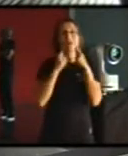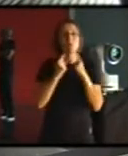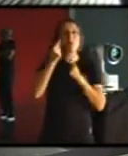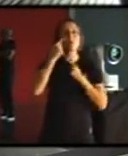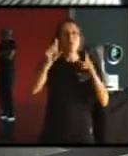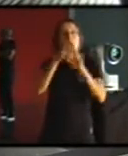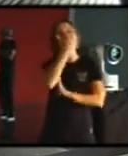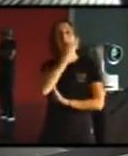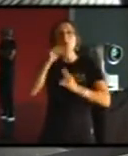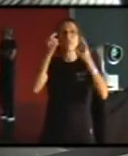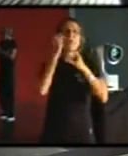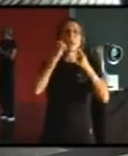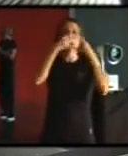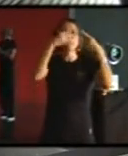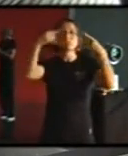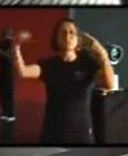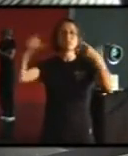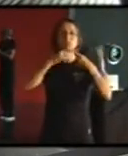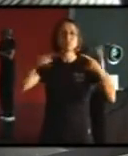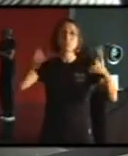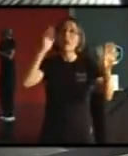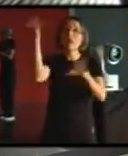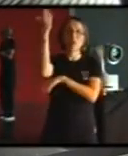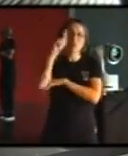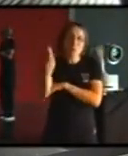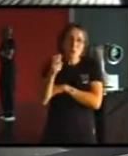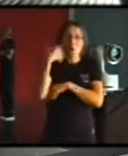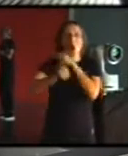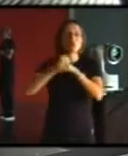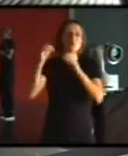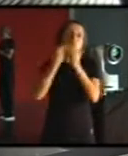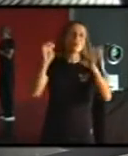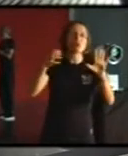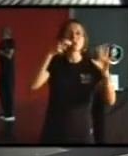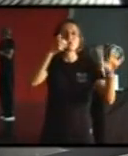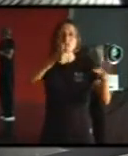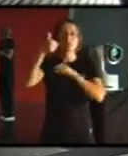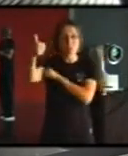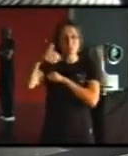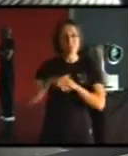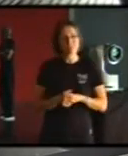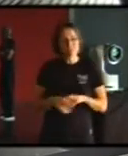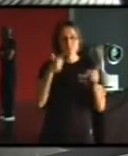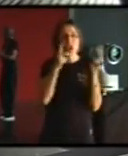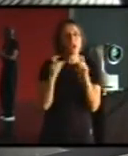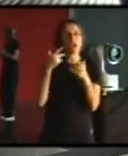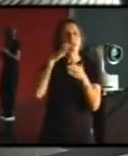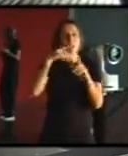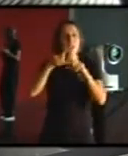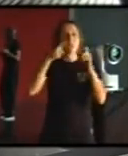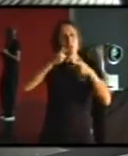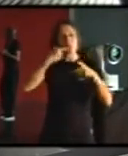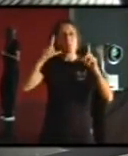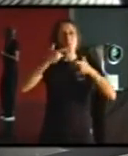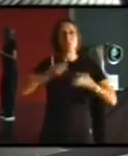vert, assez joli, bof, pas grandiose. En 1961, il se présente en carte postale et en photo